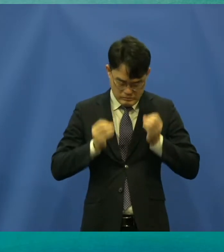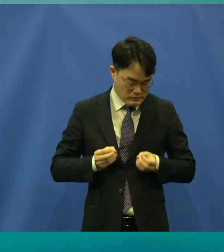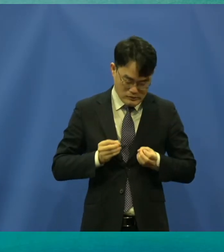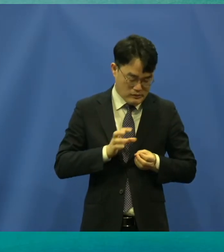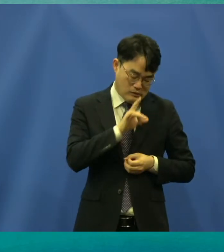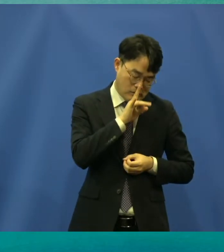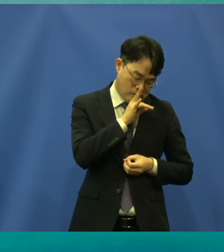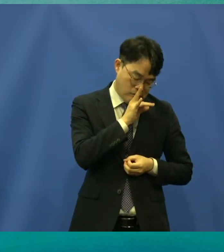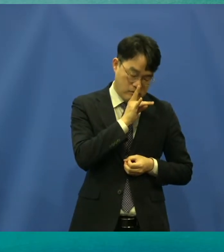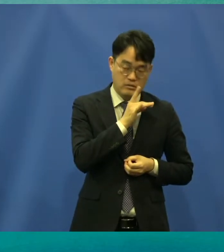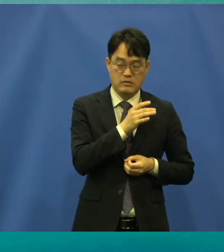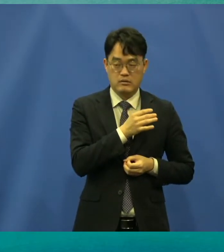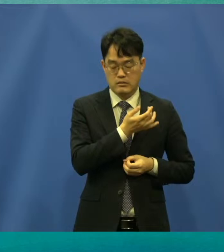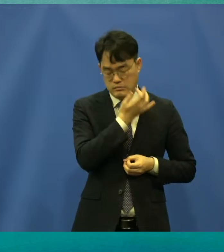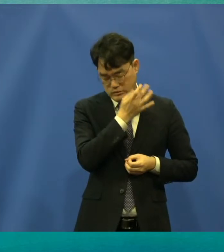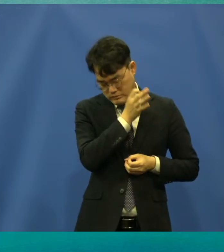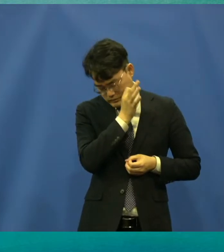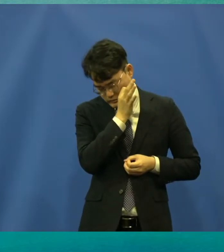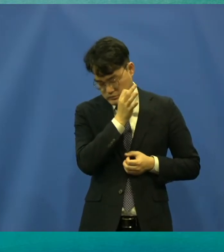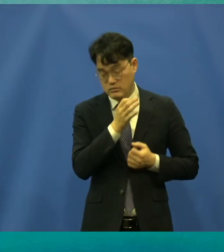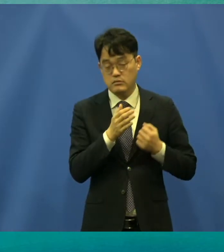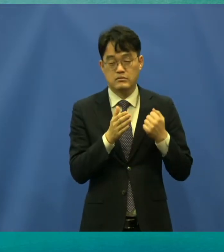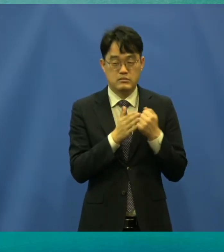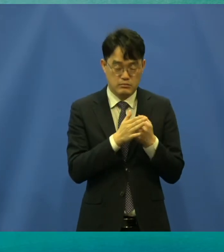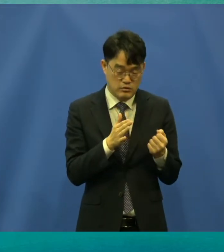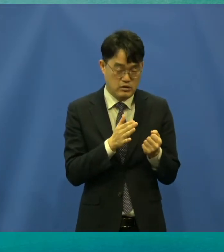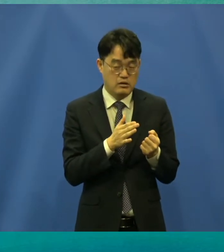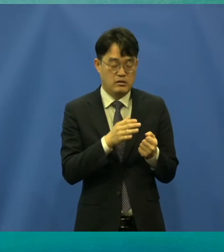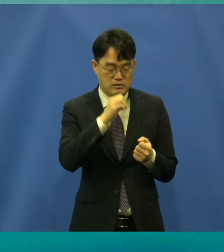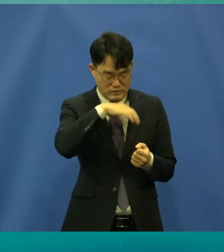여러분, 자기를 거부하는 건 가장 무서운 것입니다.